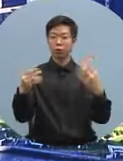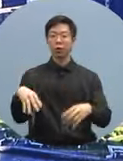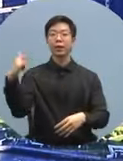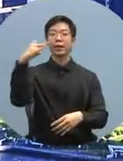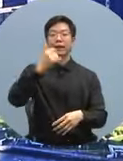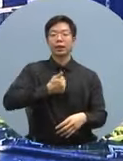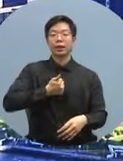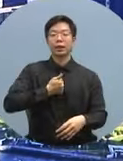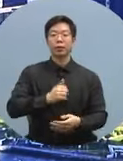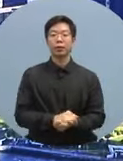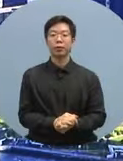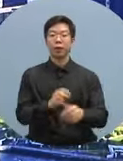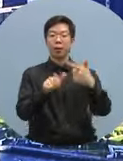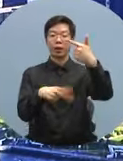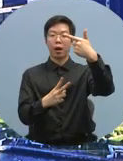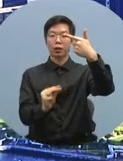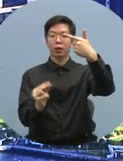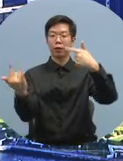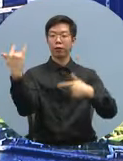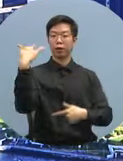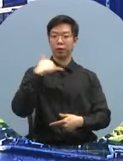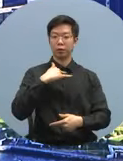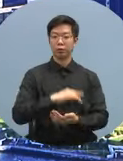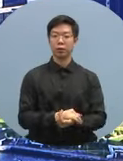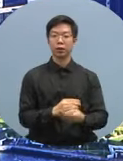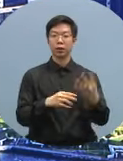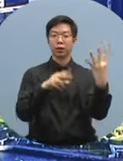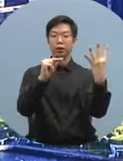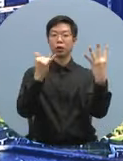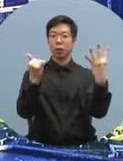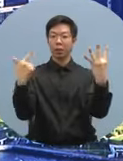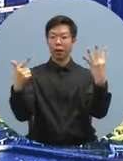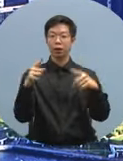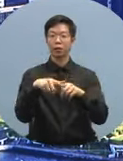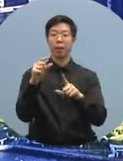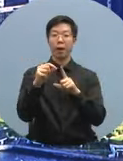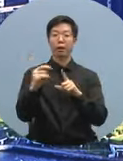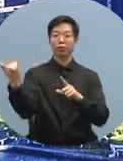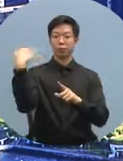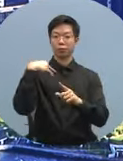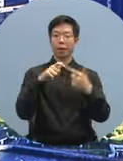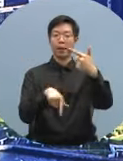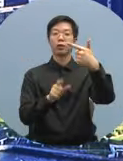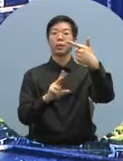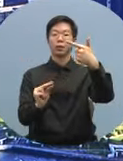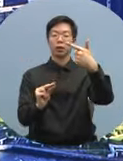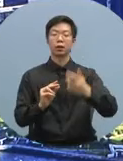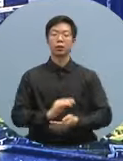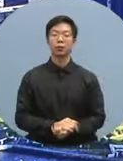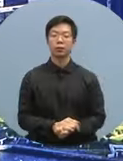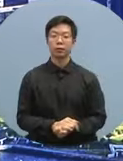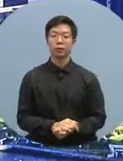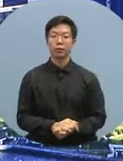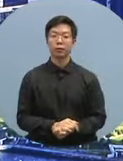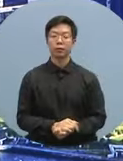他就是8月27號到港的，4768就是巴基斯坦回香港，在8月17日回香港的人士。